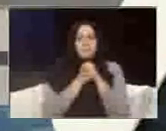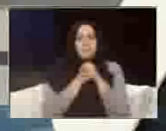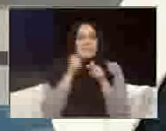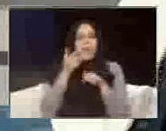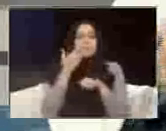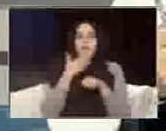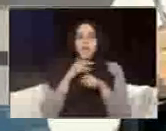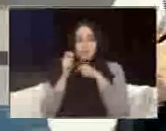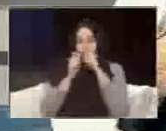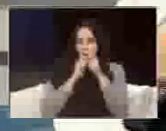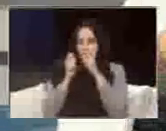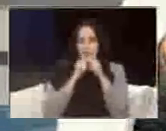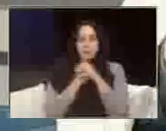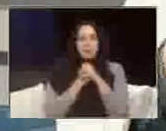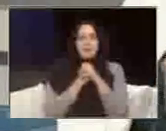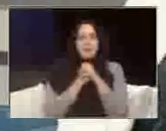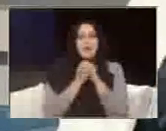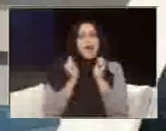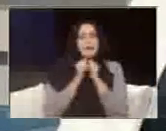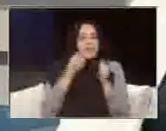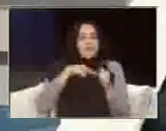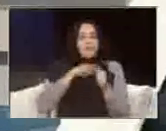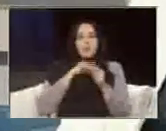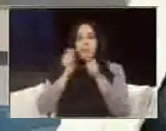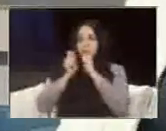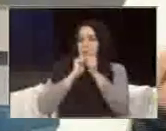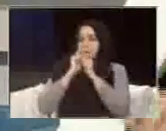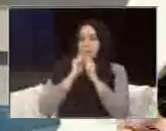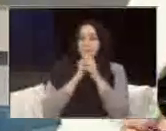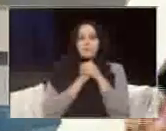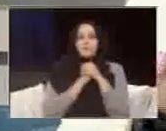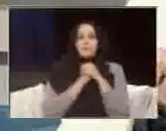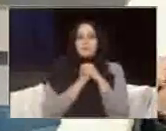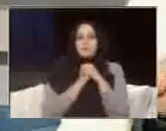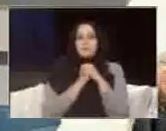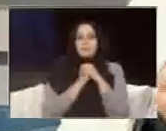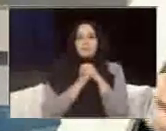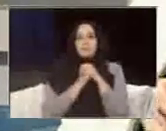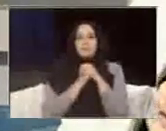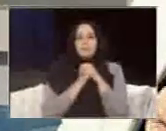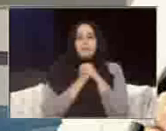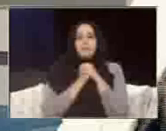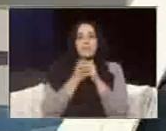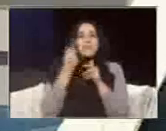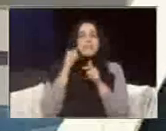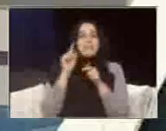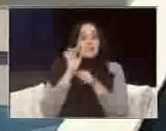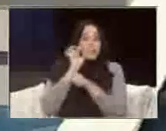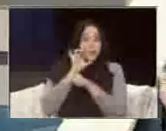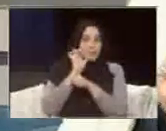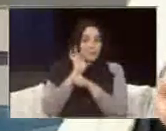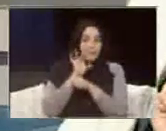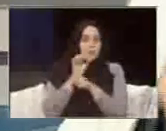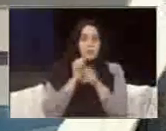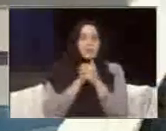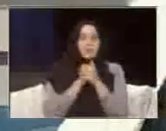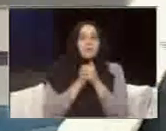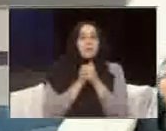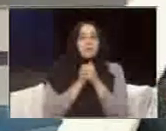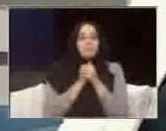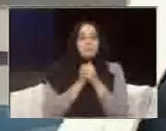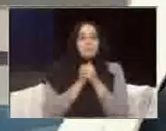أحسن، طلب المقابلة مع المسؤول باش تكلميه، تكلميه. وإذا كان قدمتي مراسلات المسؤول تاعك جيبي